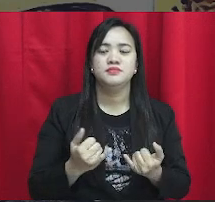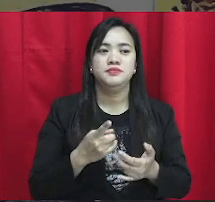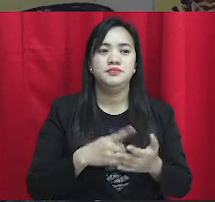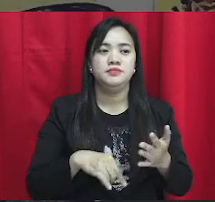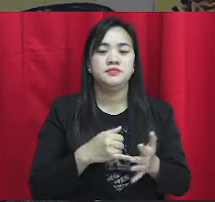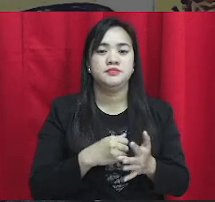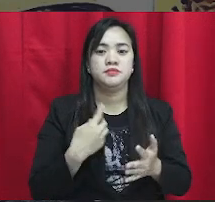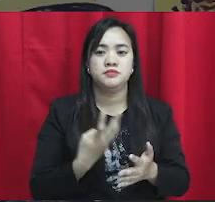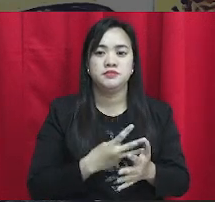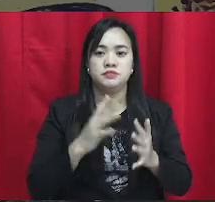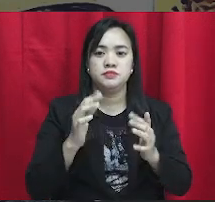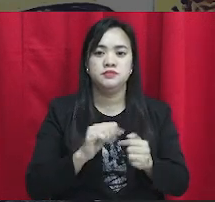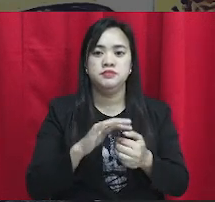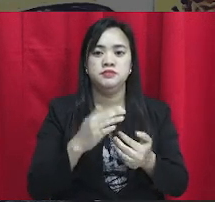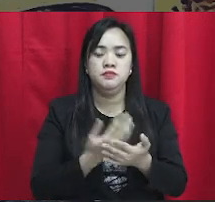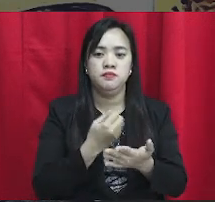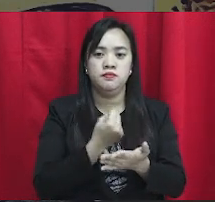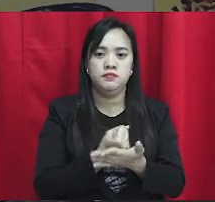yung Christmas po ninyo?